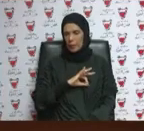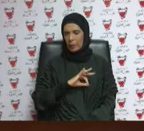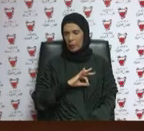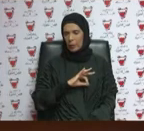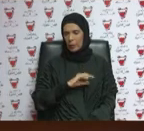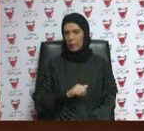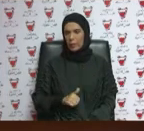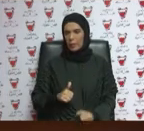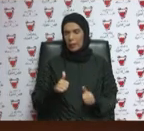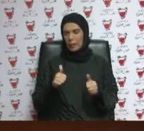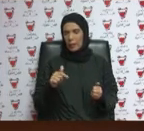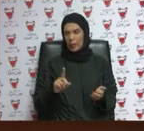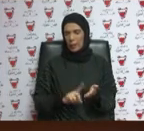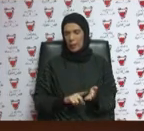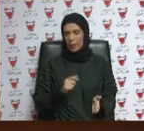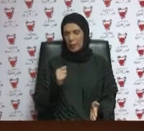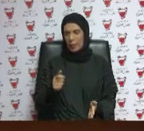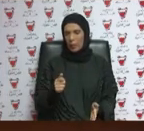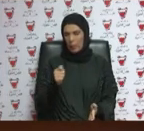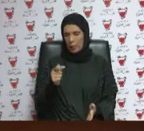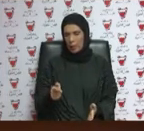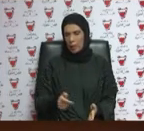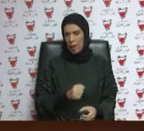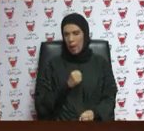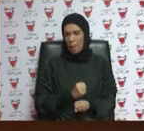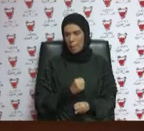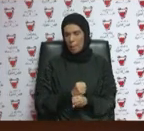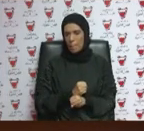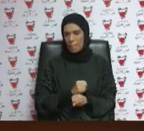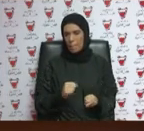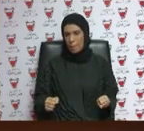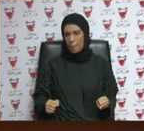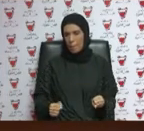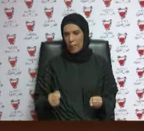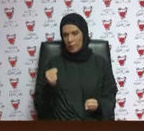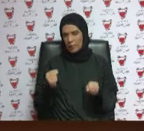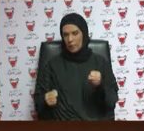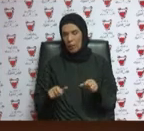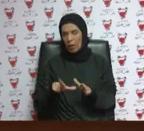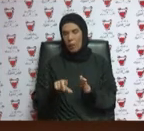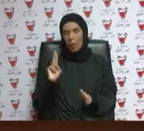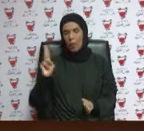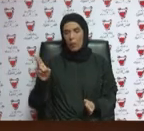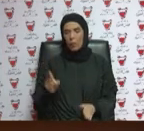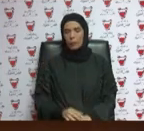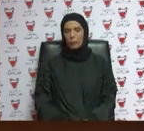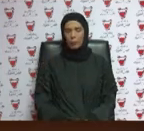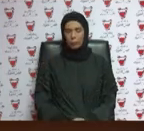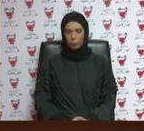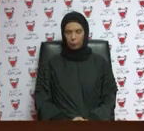دفع مستحقات مالية لأصحاب المهن الحرة مثل سواقين سيارة الإجر ومن في حكمهم.